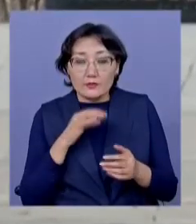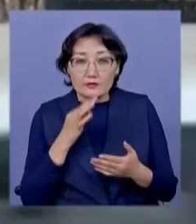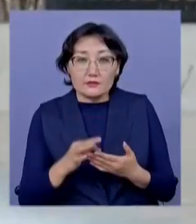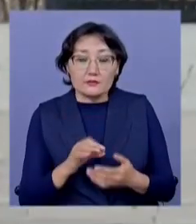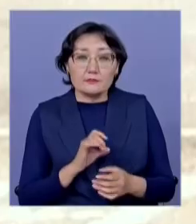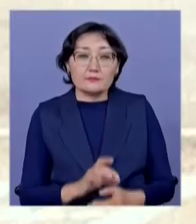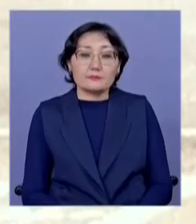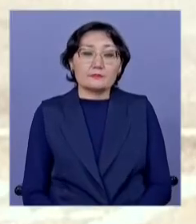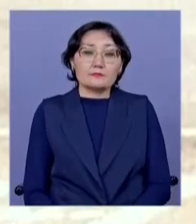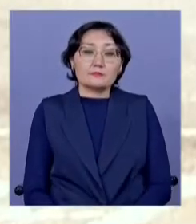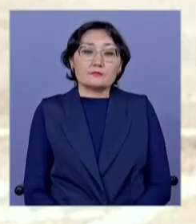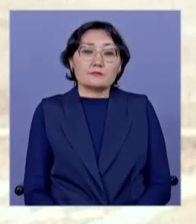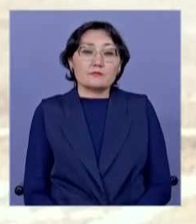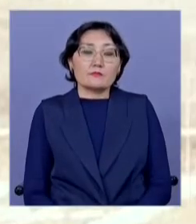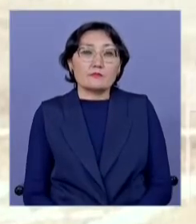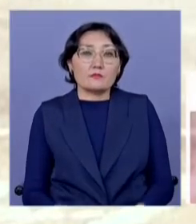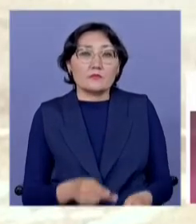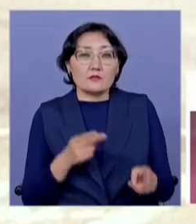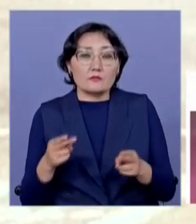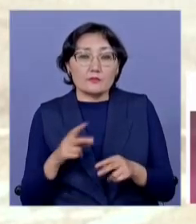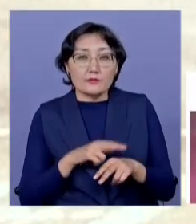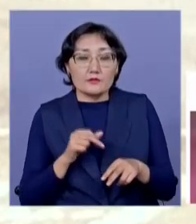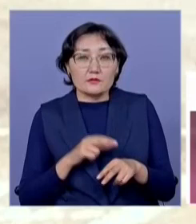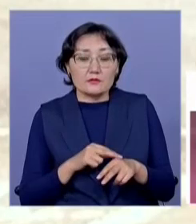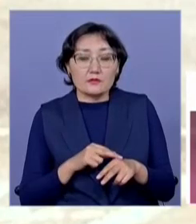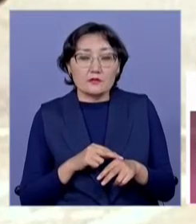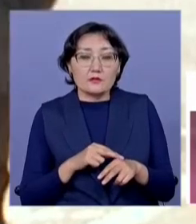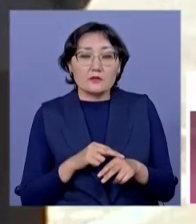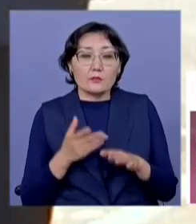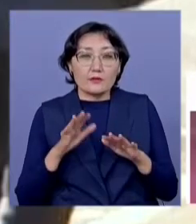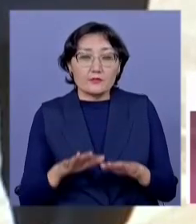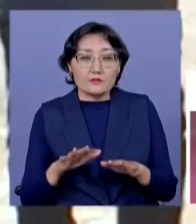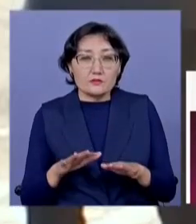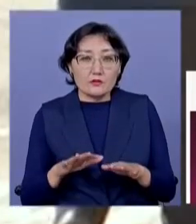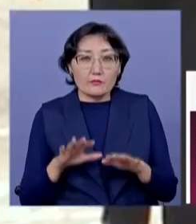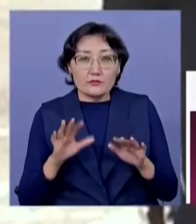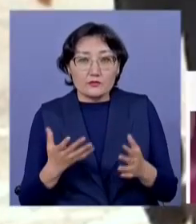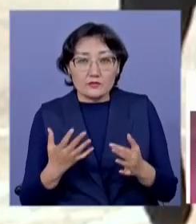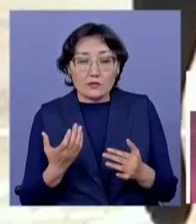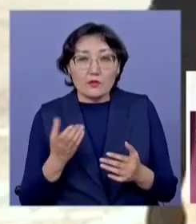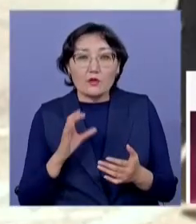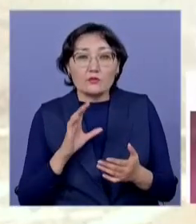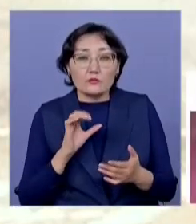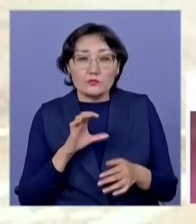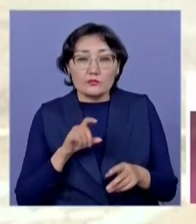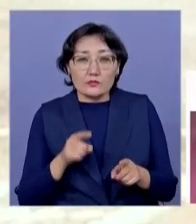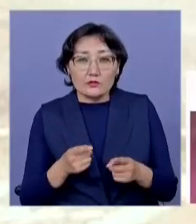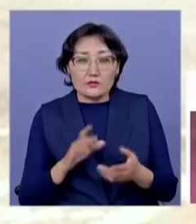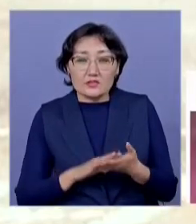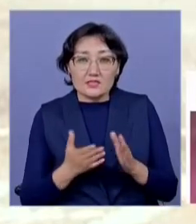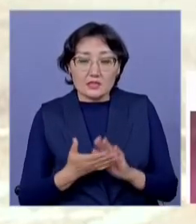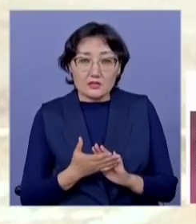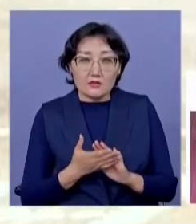показания. Прибывшими полицейскими по месту происшествия установлено, что в